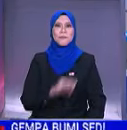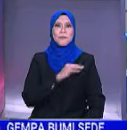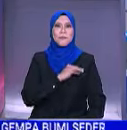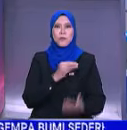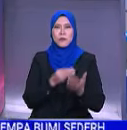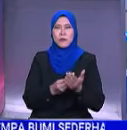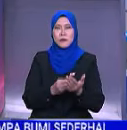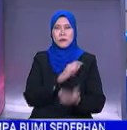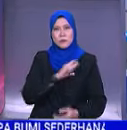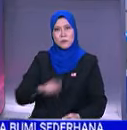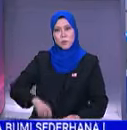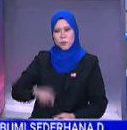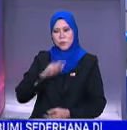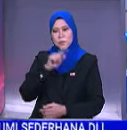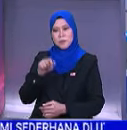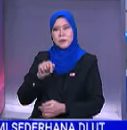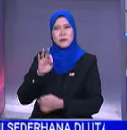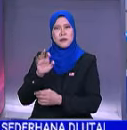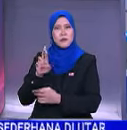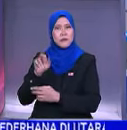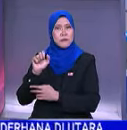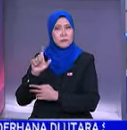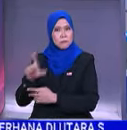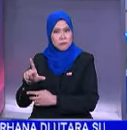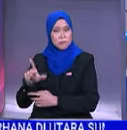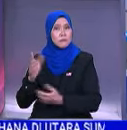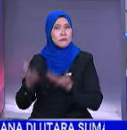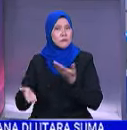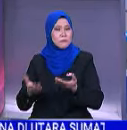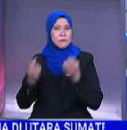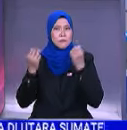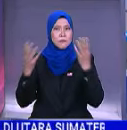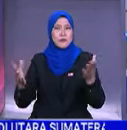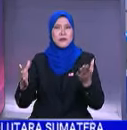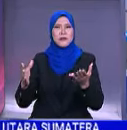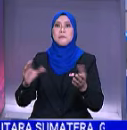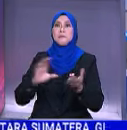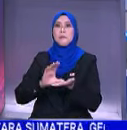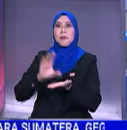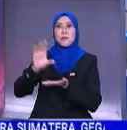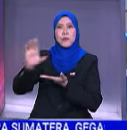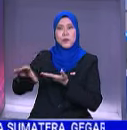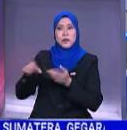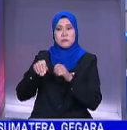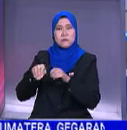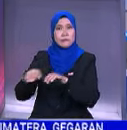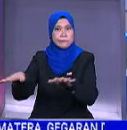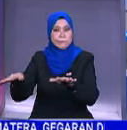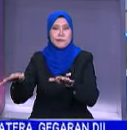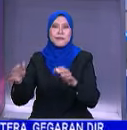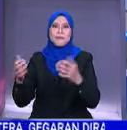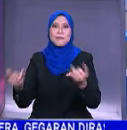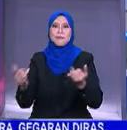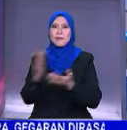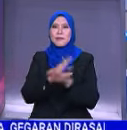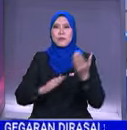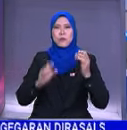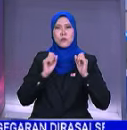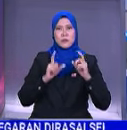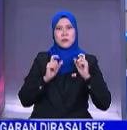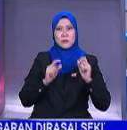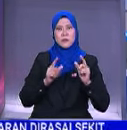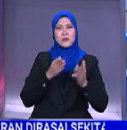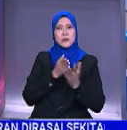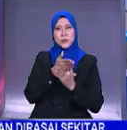Menteri Kewangan Tengku Datuk Seri Zafrul Tengku Abdul Aziz menjangkakan lebih banyak pelaburan dapat dikembangkan serta peningkatan penyertaan sektor swasta